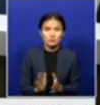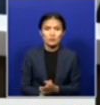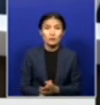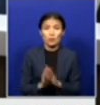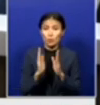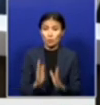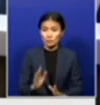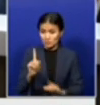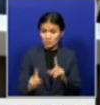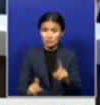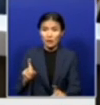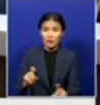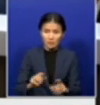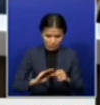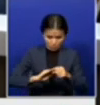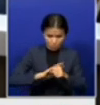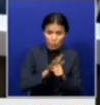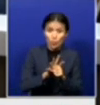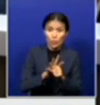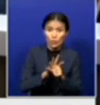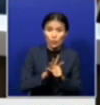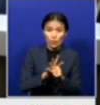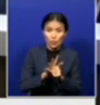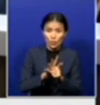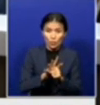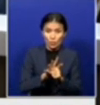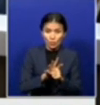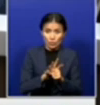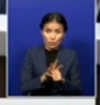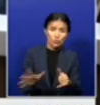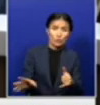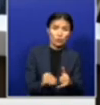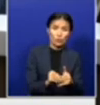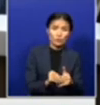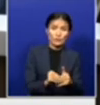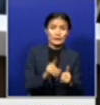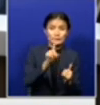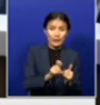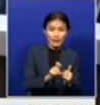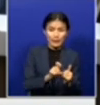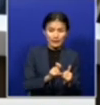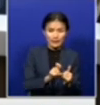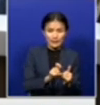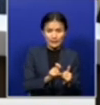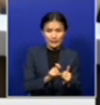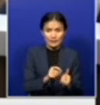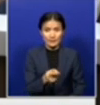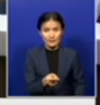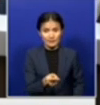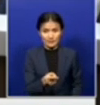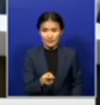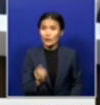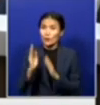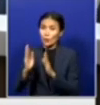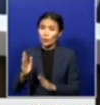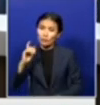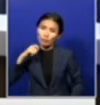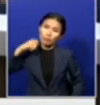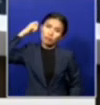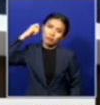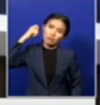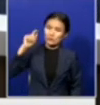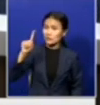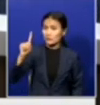-19 กับตัวเลขของผู้ที่ฆ่าตัวตายเพราะว่าถูกภาวะกดดันทางด้านเศรษฐกิจ